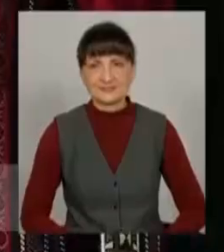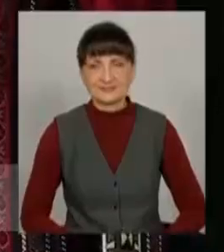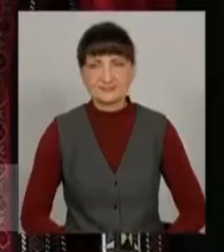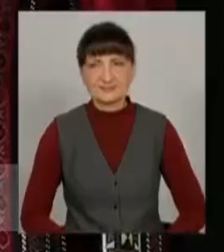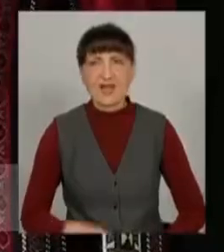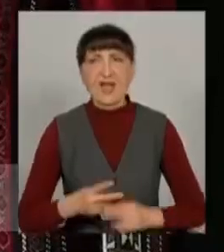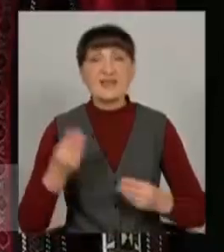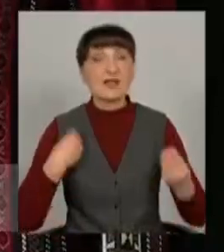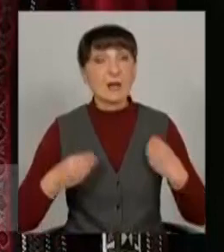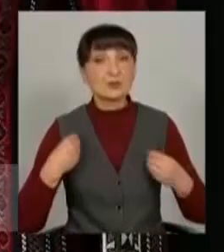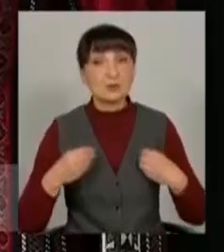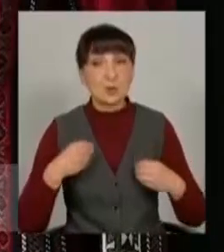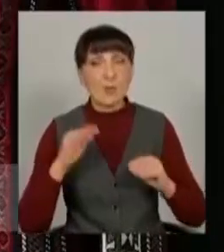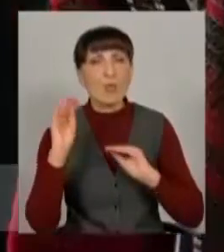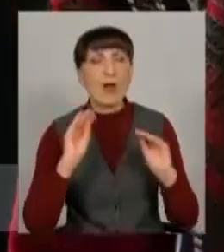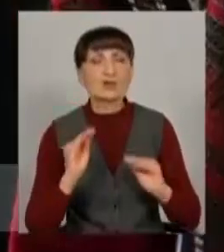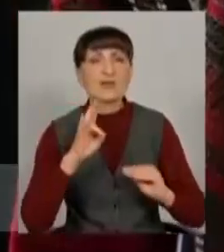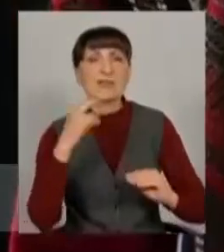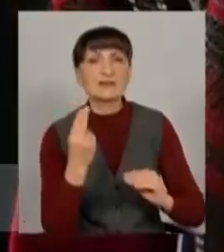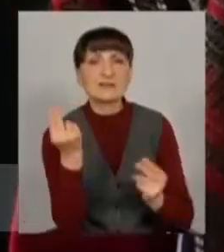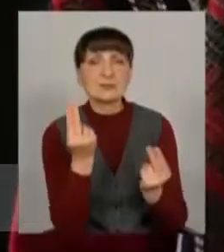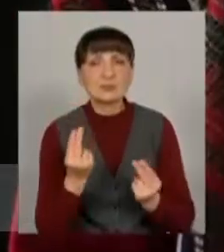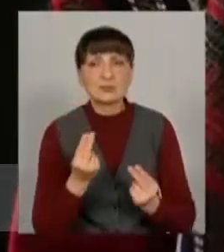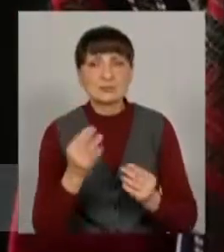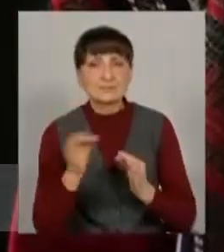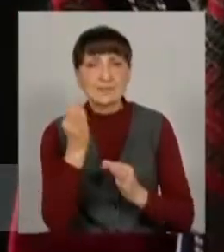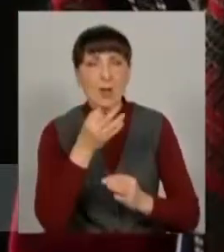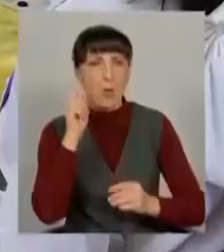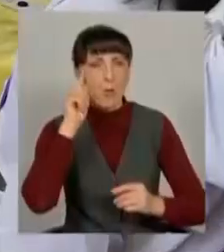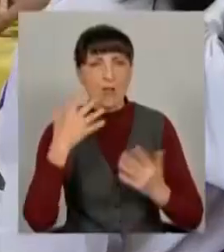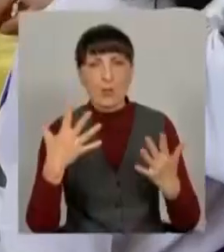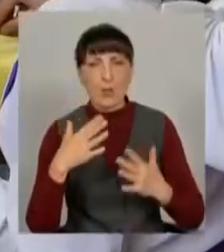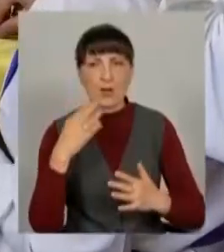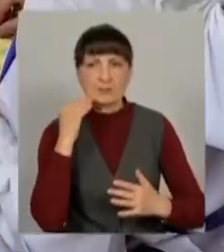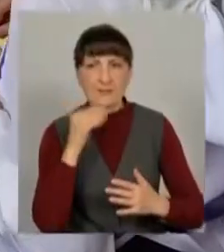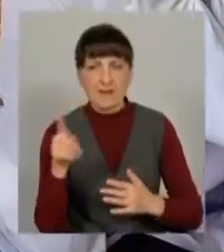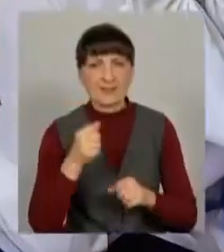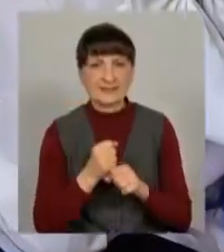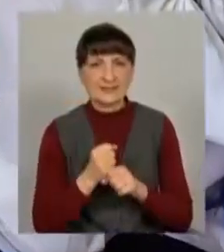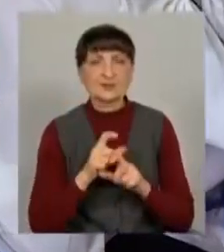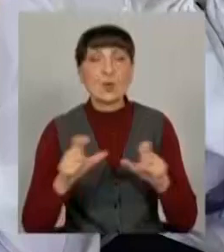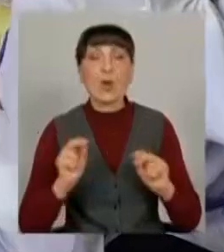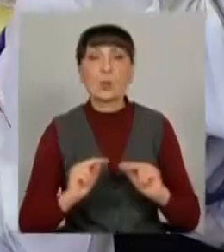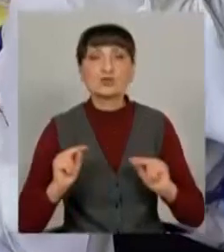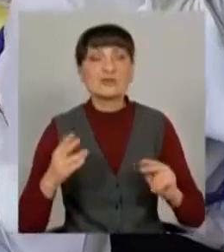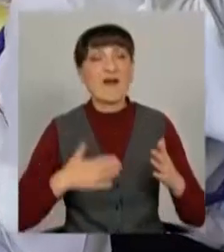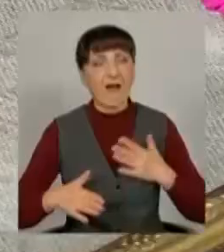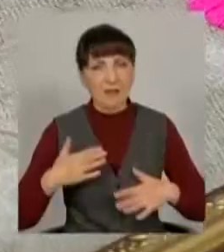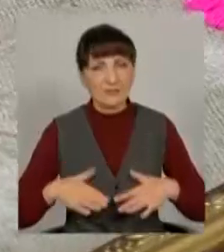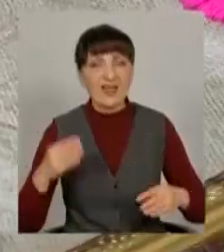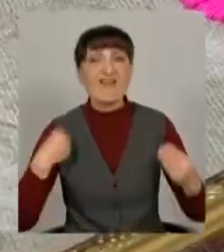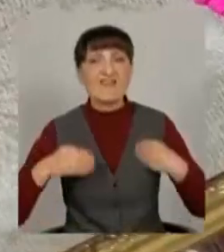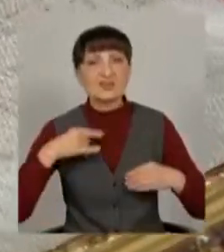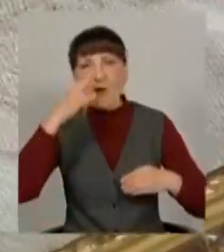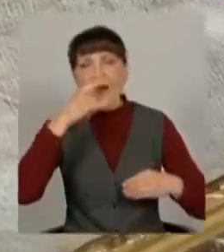жизнь мы украшенные национальным орнаментом творения умелых рук Абха шалавой школьный учитель радуется что вещи с